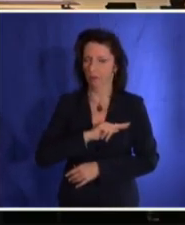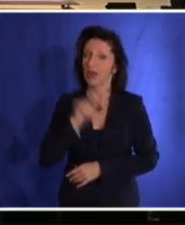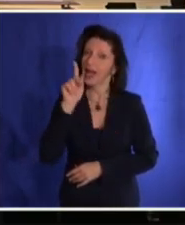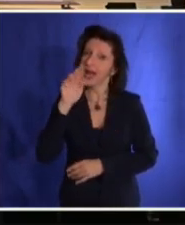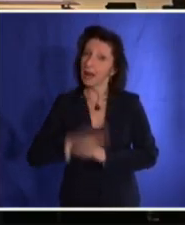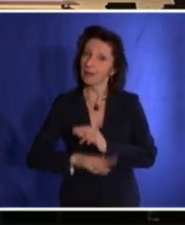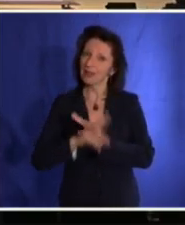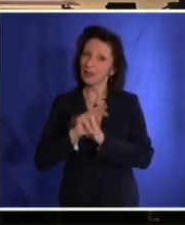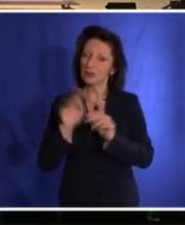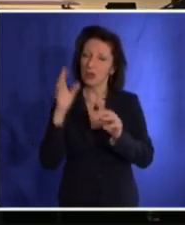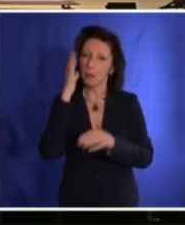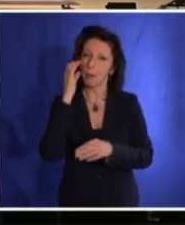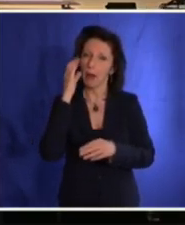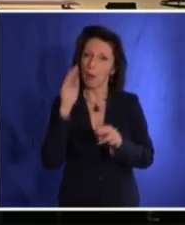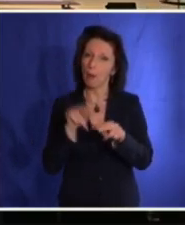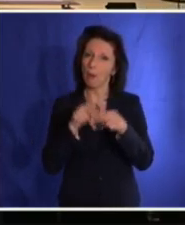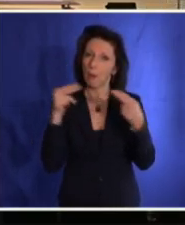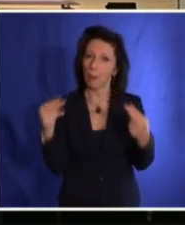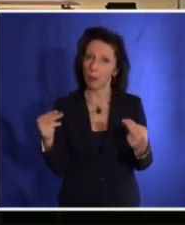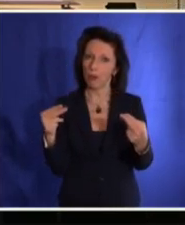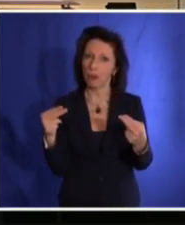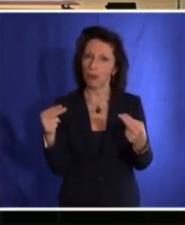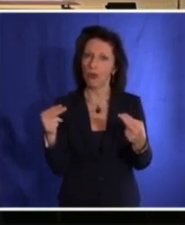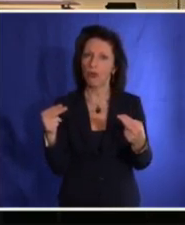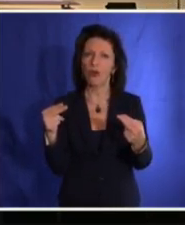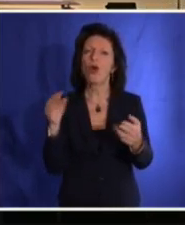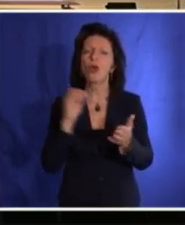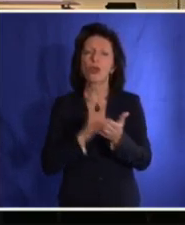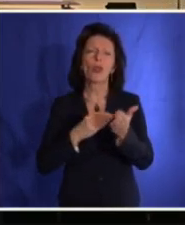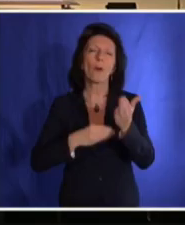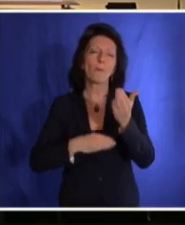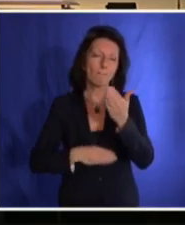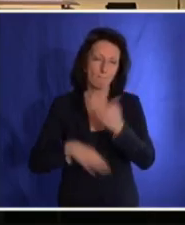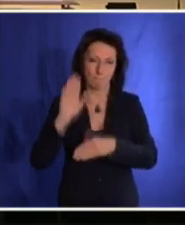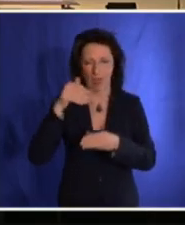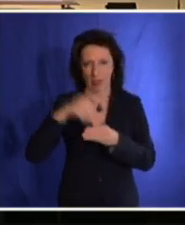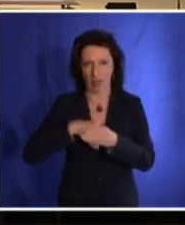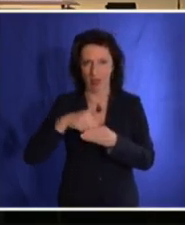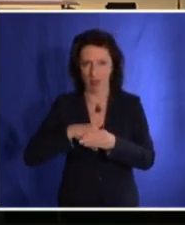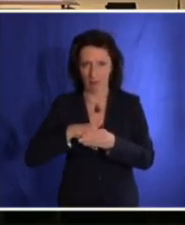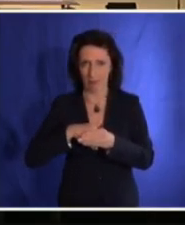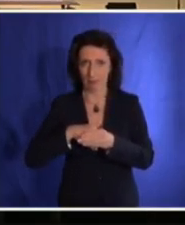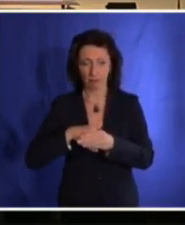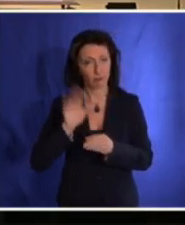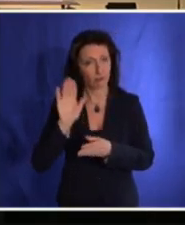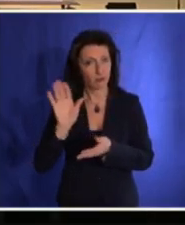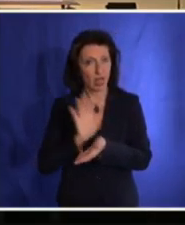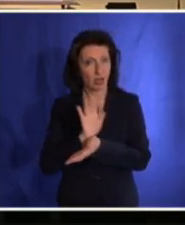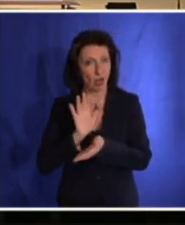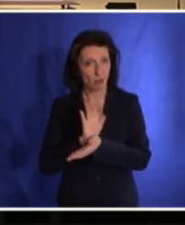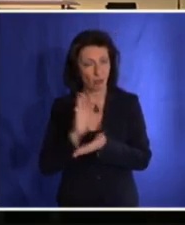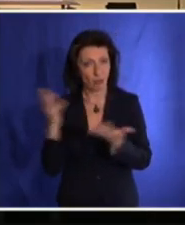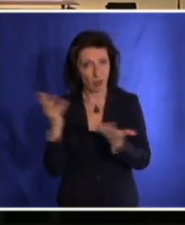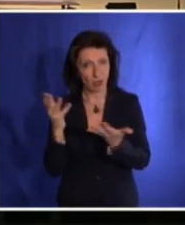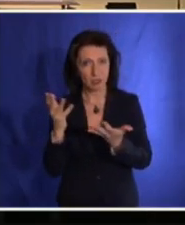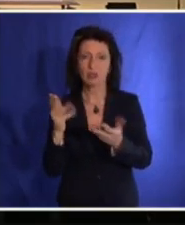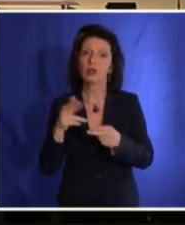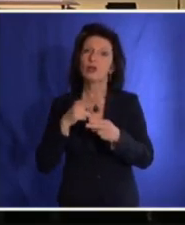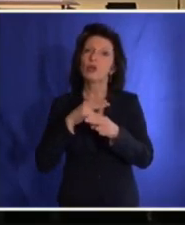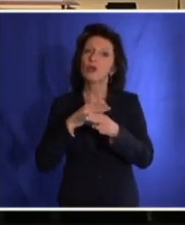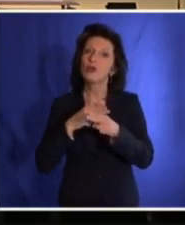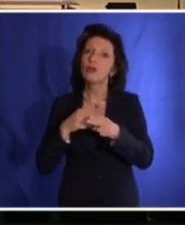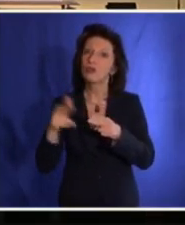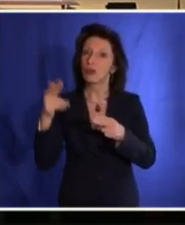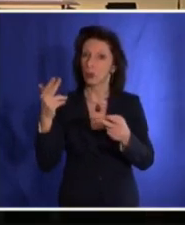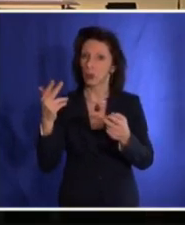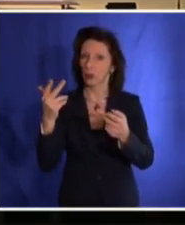Niederösterreichische Bauernbund steht für sehr viel mehr. Er hat sich die Aufgabe gesetzt, die Stimme für das Land bei